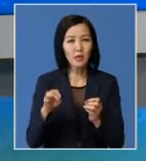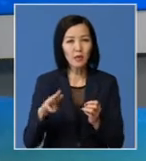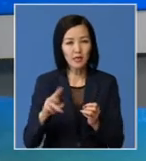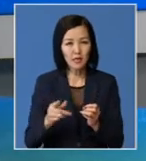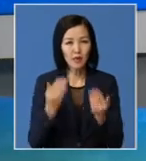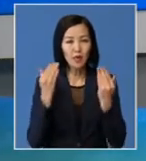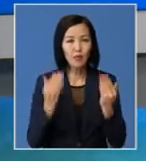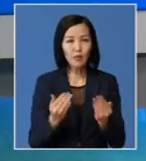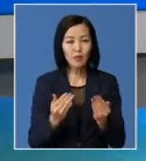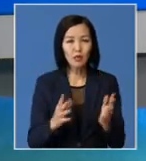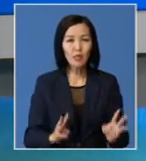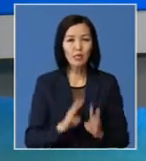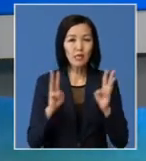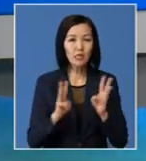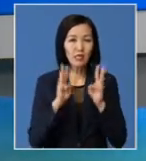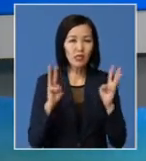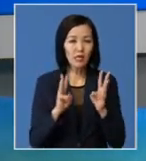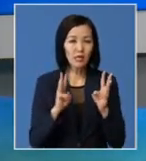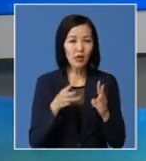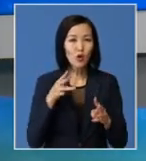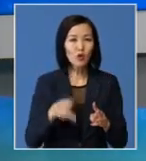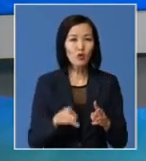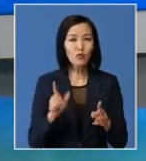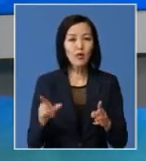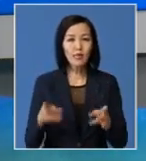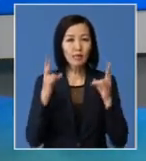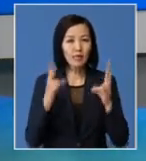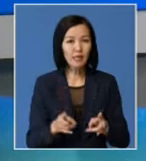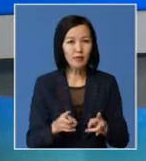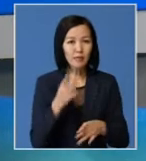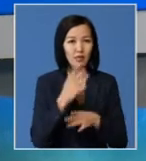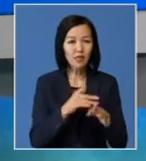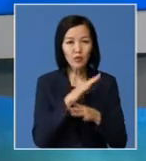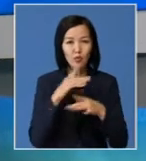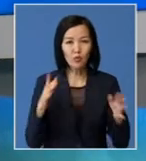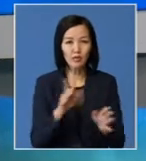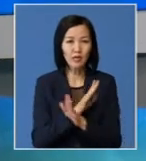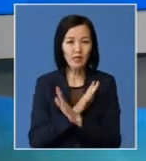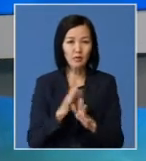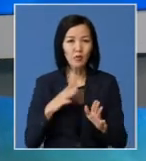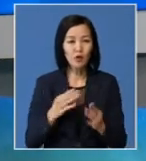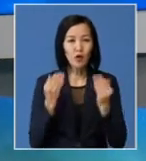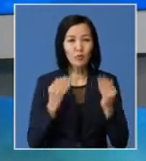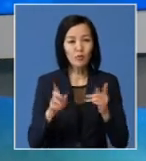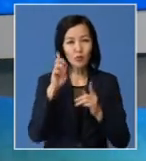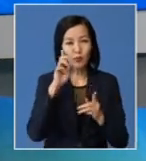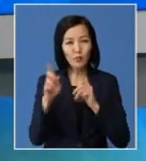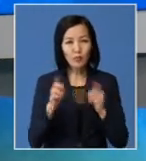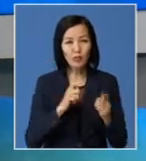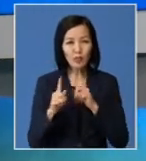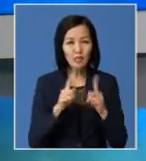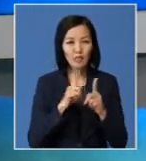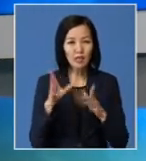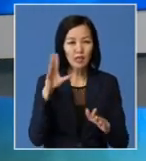миллиард теңге. Бүгінге дейін қызыл жалыннан 3000-нан аса адам зардап шегіп, жартысынан көбі қайтыс болған. Бұл туралы бүгін үкімет отырысында ішкі